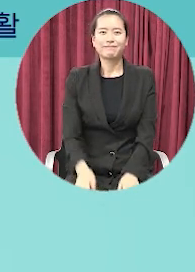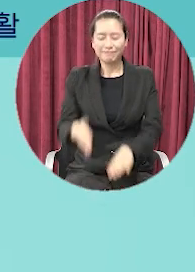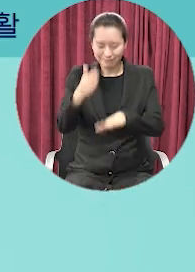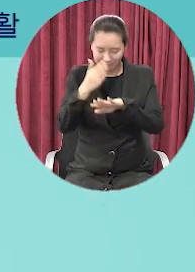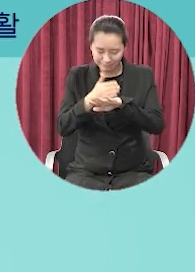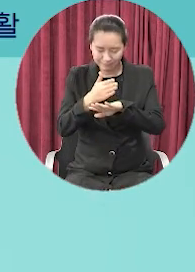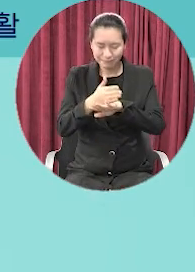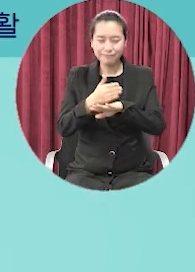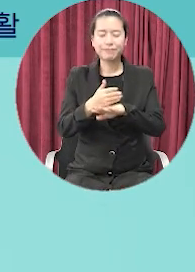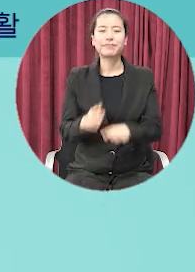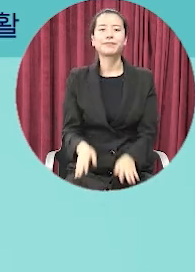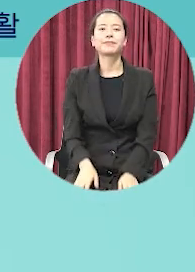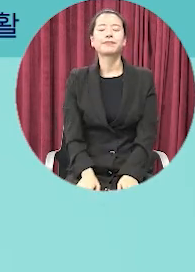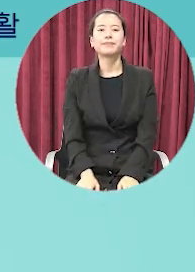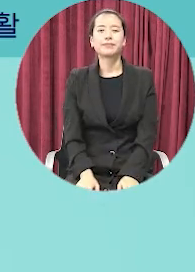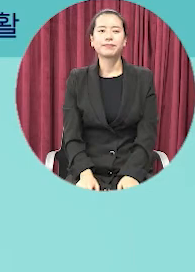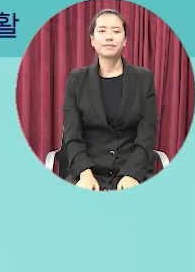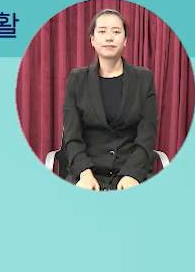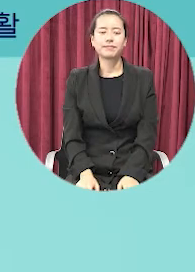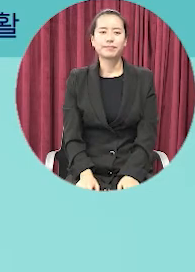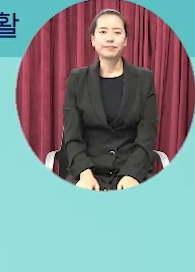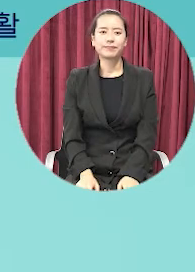감사합니다.